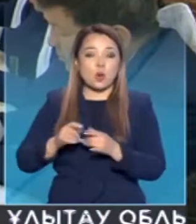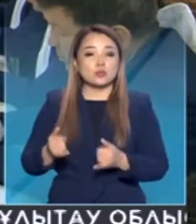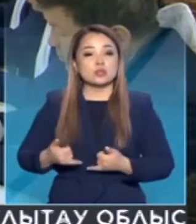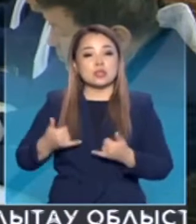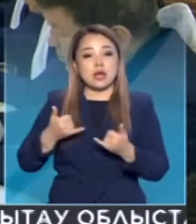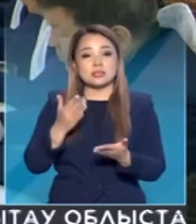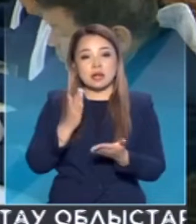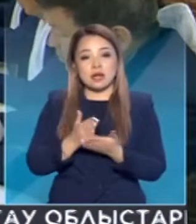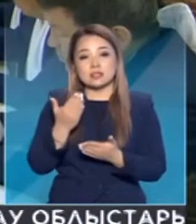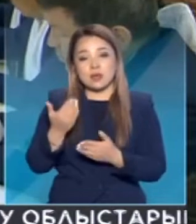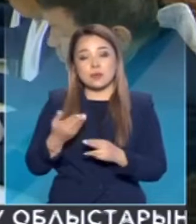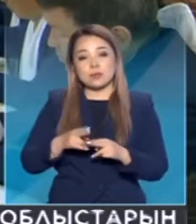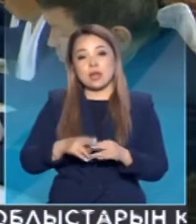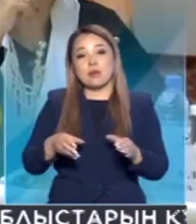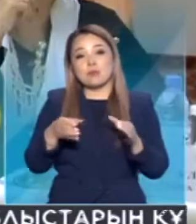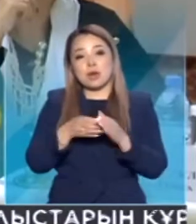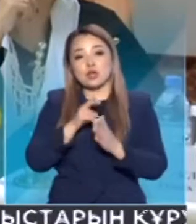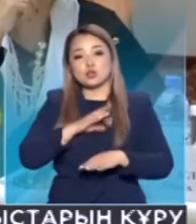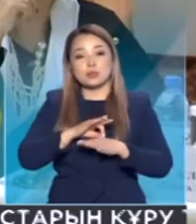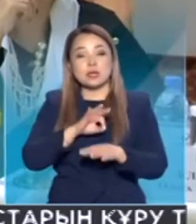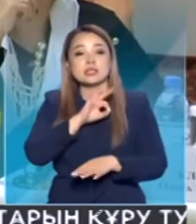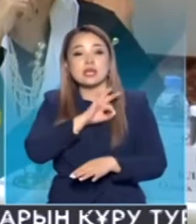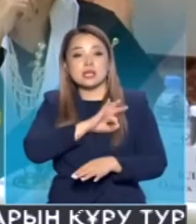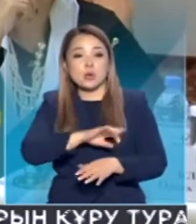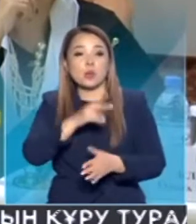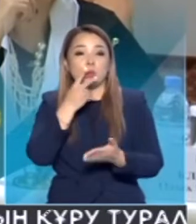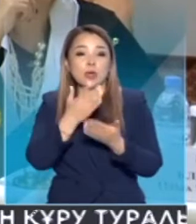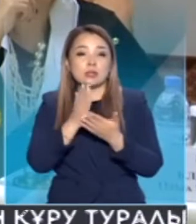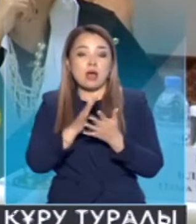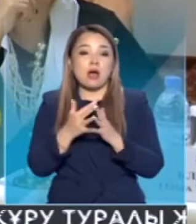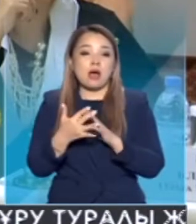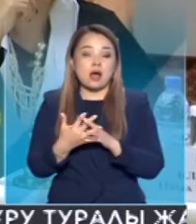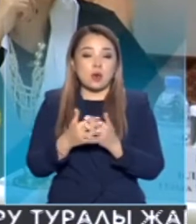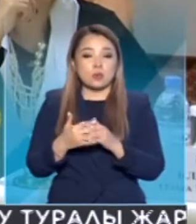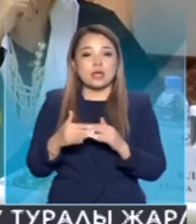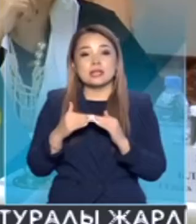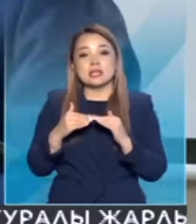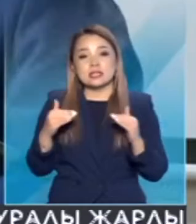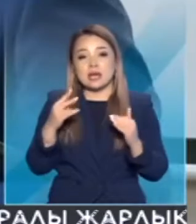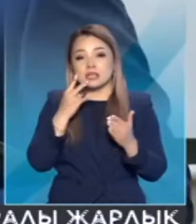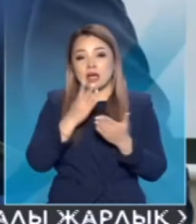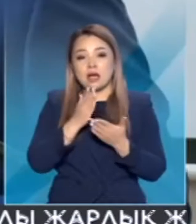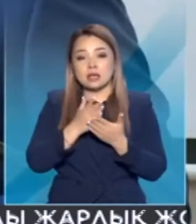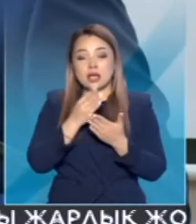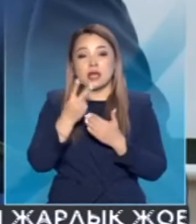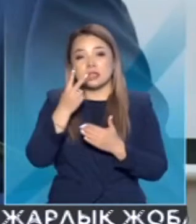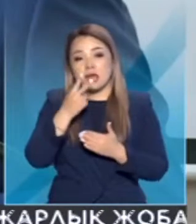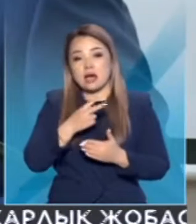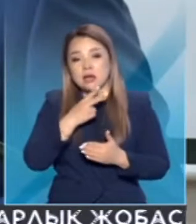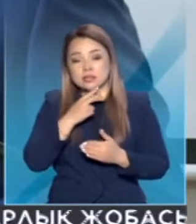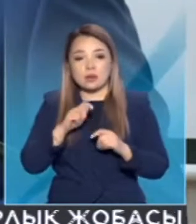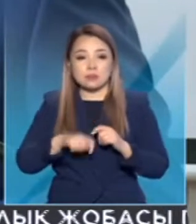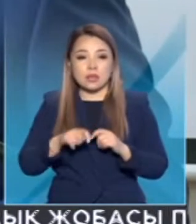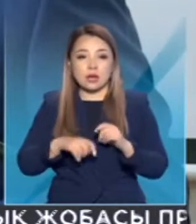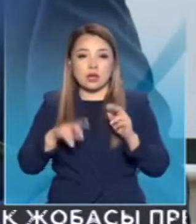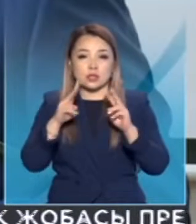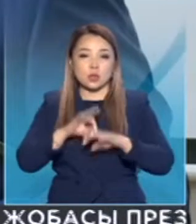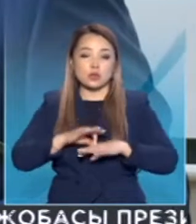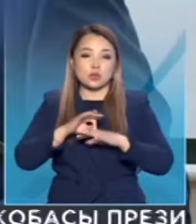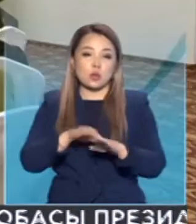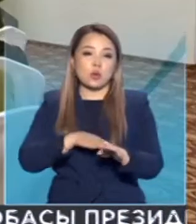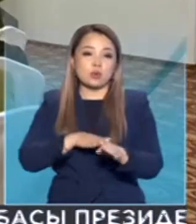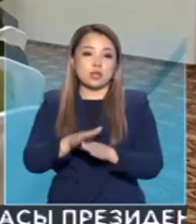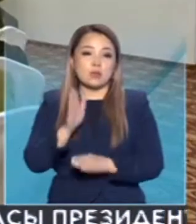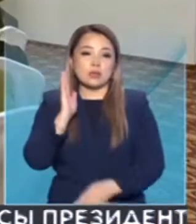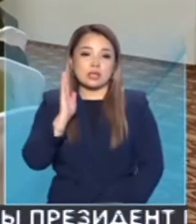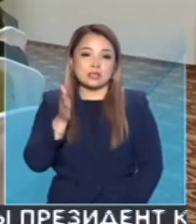ұсына алады. Сондай-ақ партия жұмысының тиімділігін көрсететін ауыл рейтингі платформасы екі айдан кейін тестілік режимде іске қосылады.